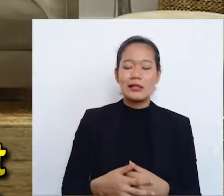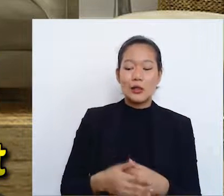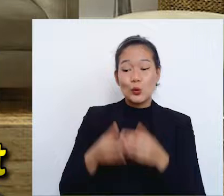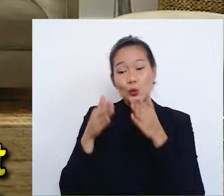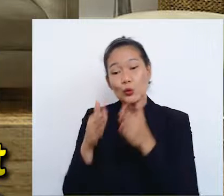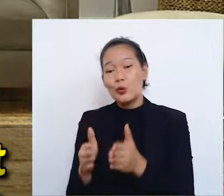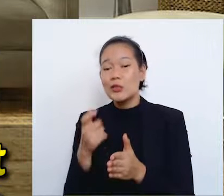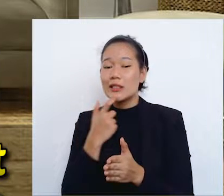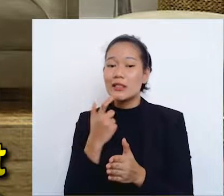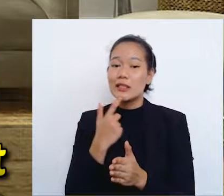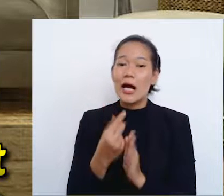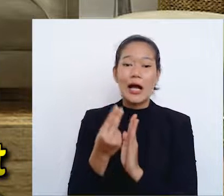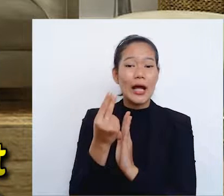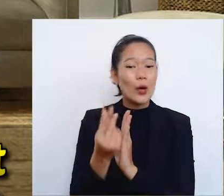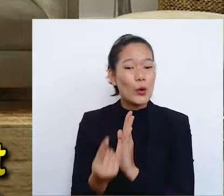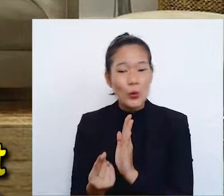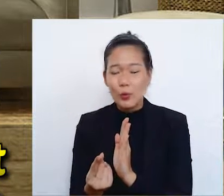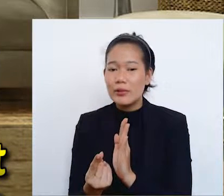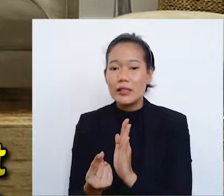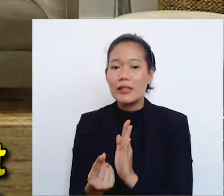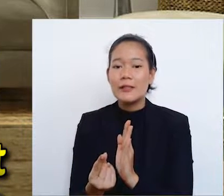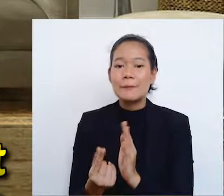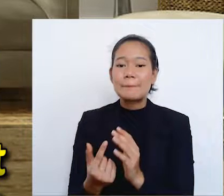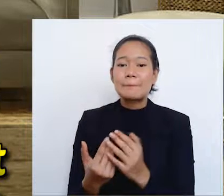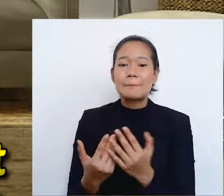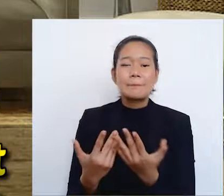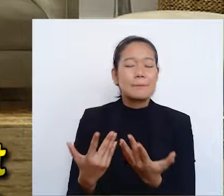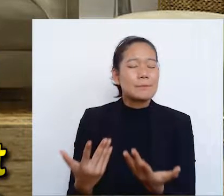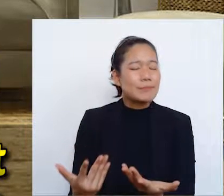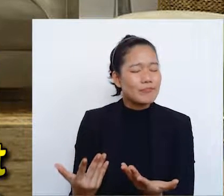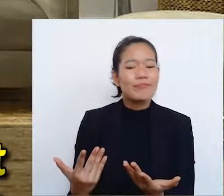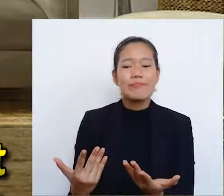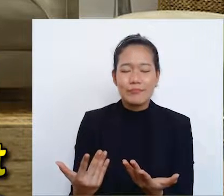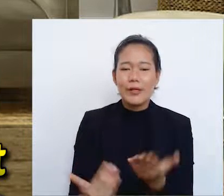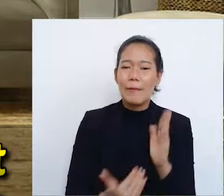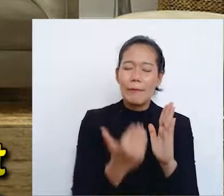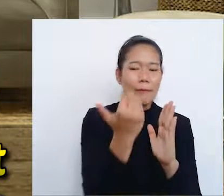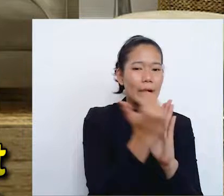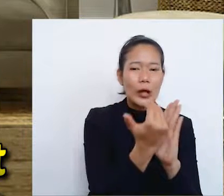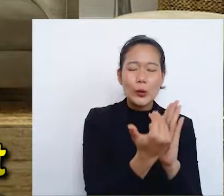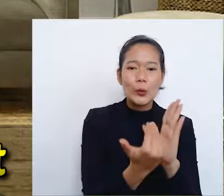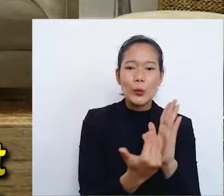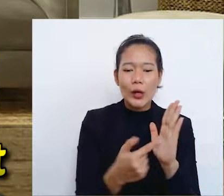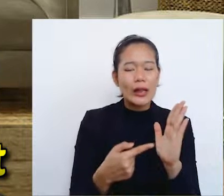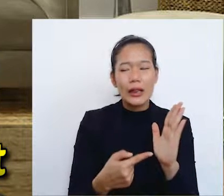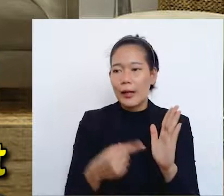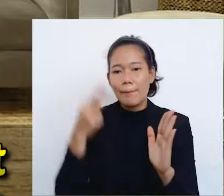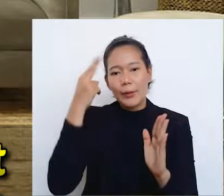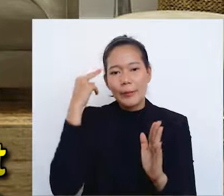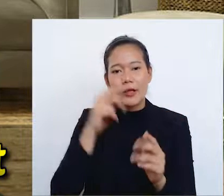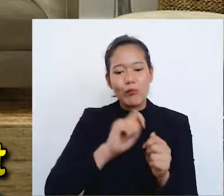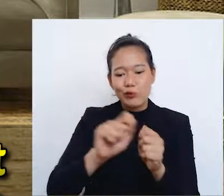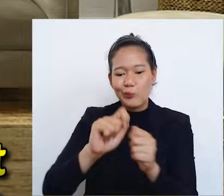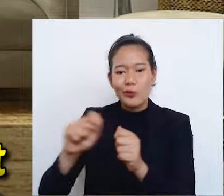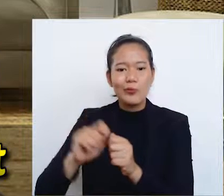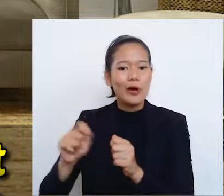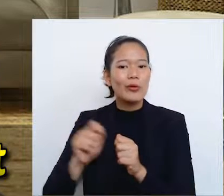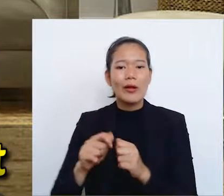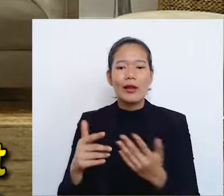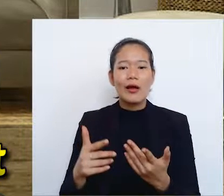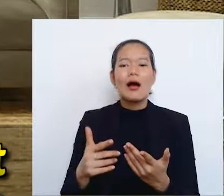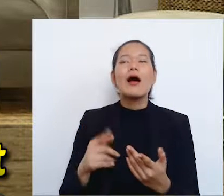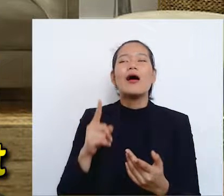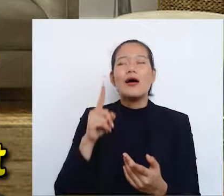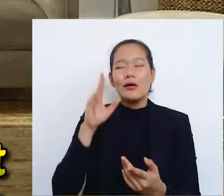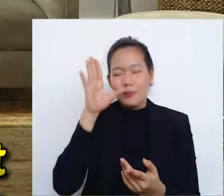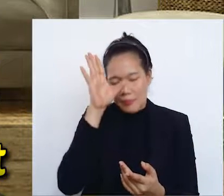secara khusus dalam sektor perekonomian dengan berbagai kebijakan yang dibuat oleh pemerintah.